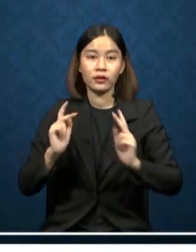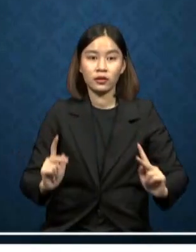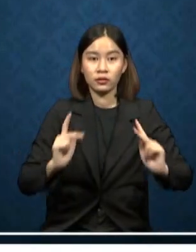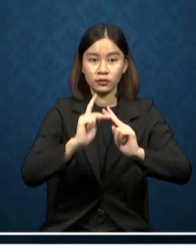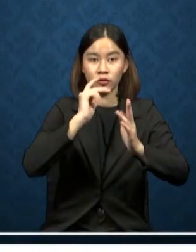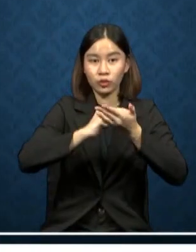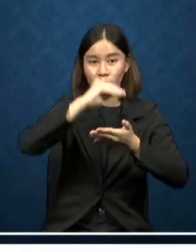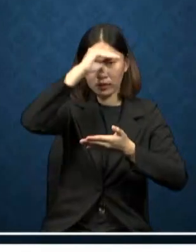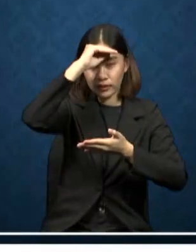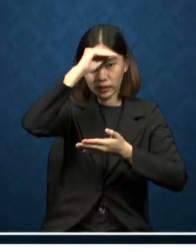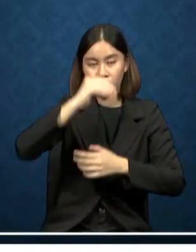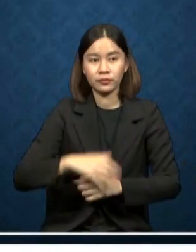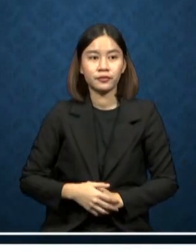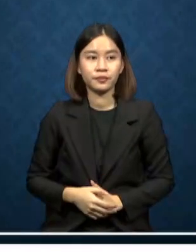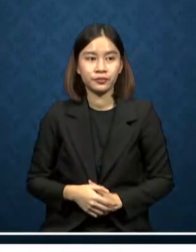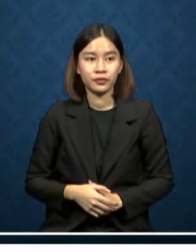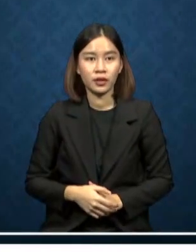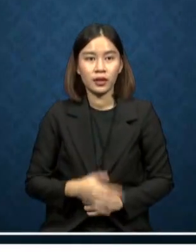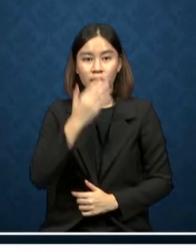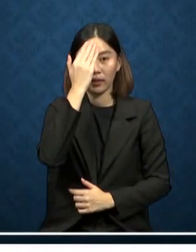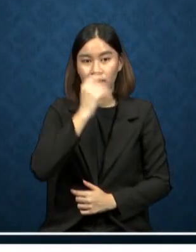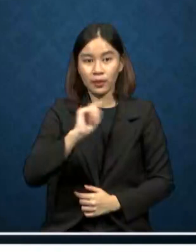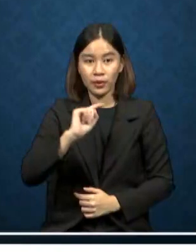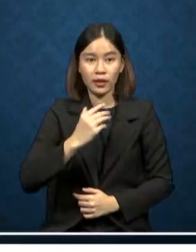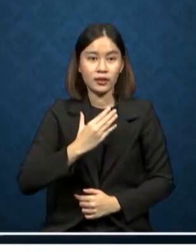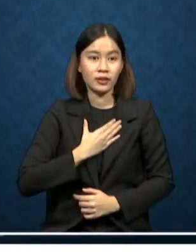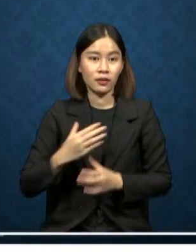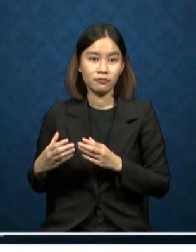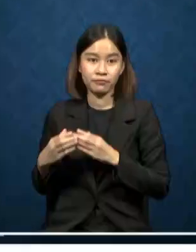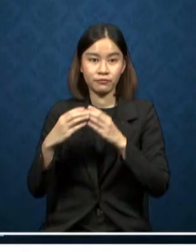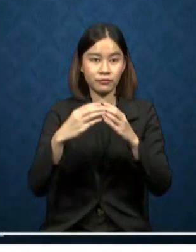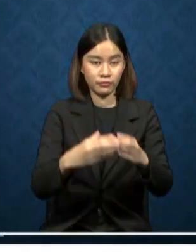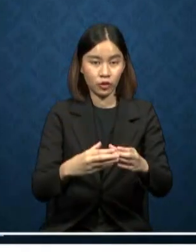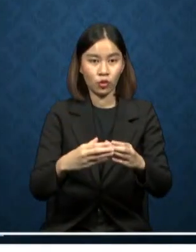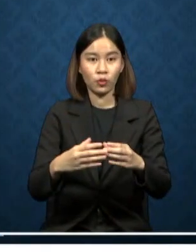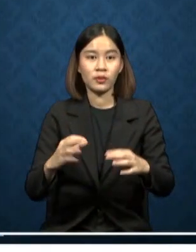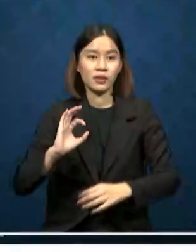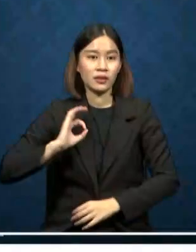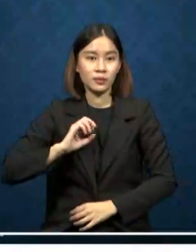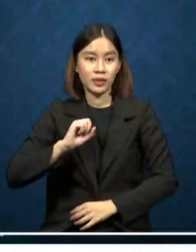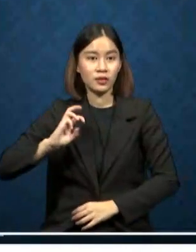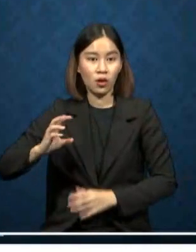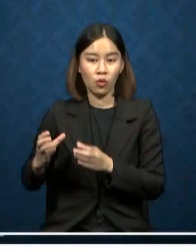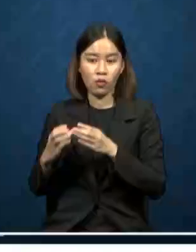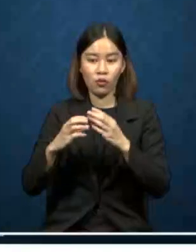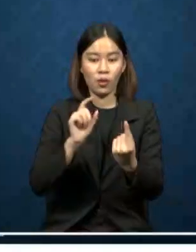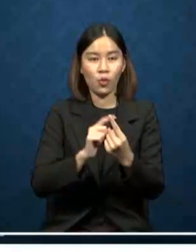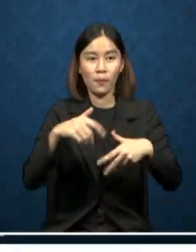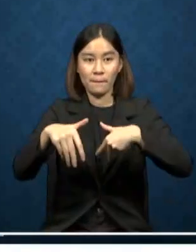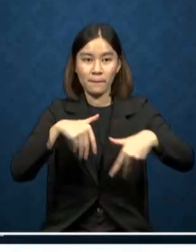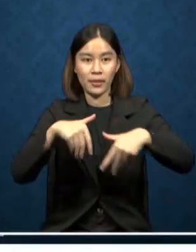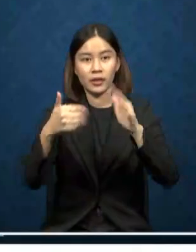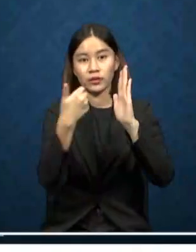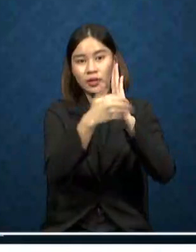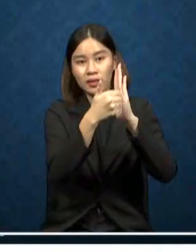ศึกษาธิการนะคะก็ด้วยสืบเนื่องจากดิฉันได้ลงพื้นที่กับคณะสมาชิกวุฒิสภาภพประชาชนอีสาน